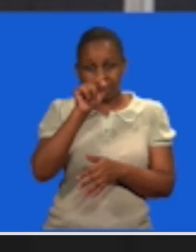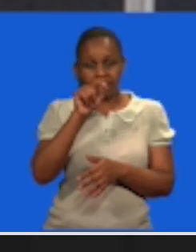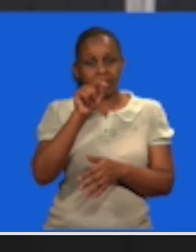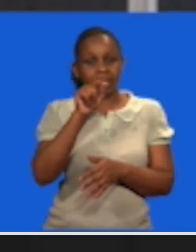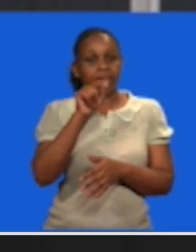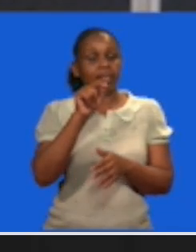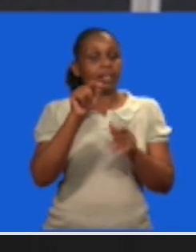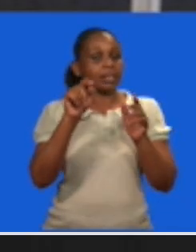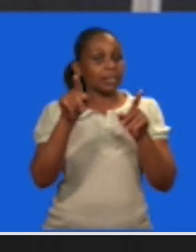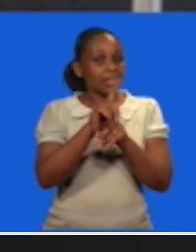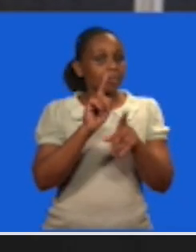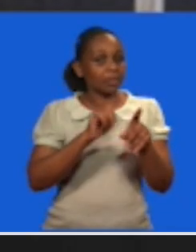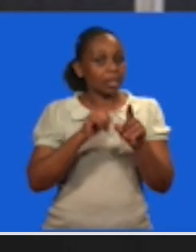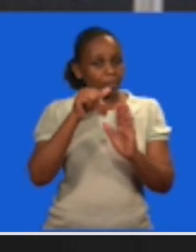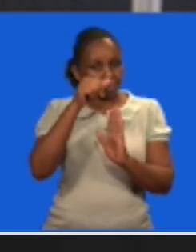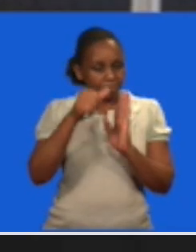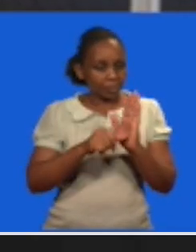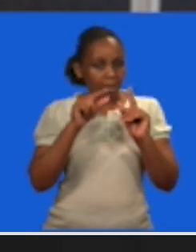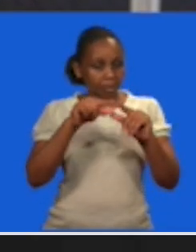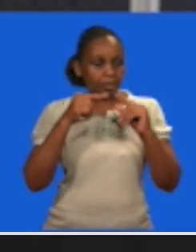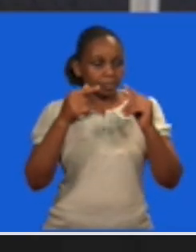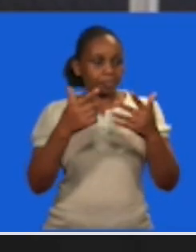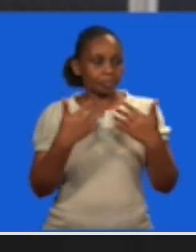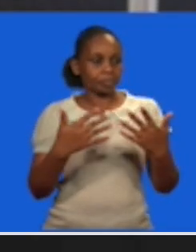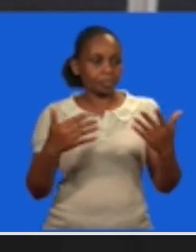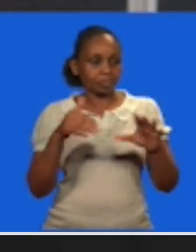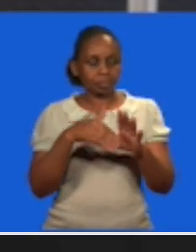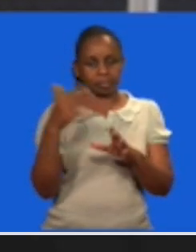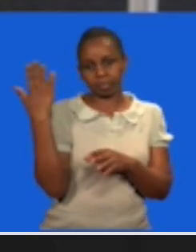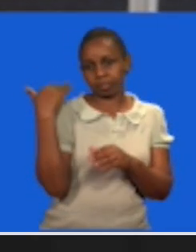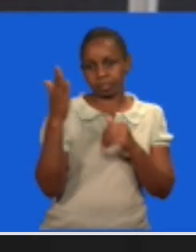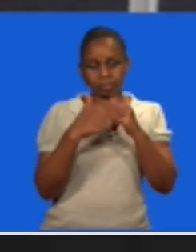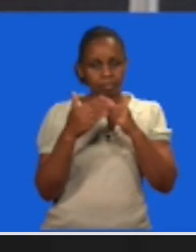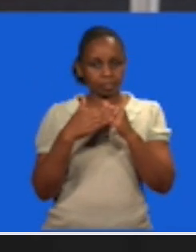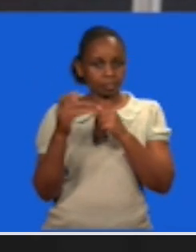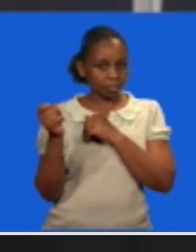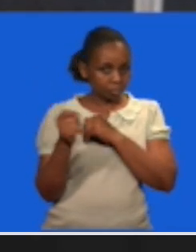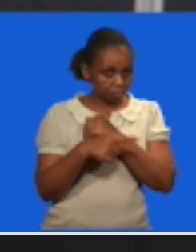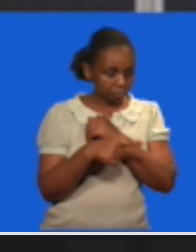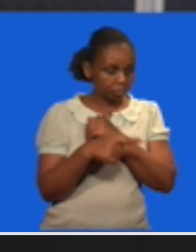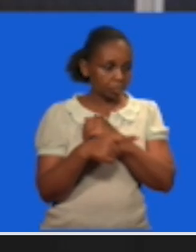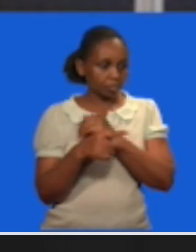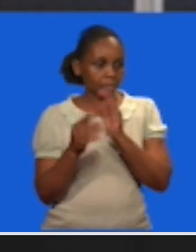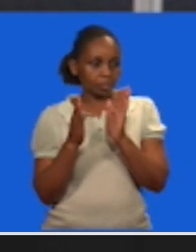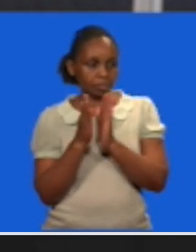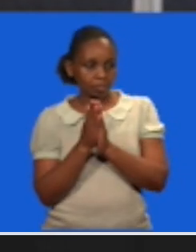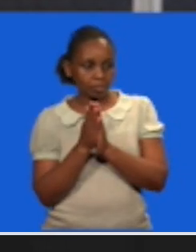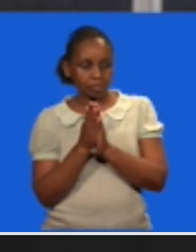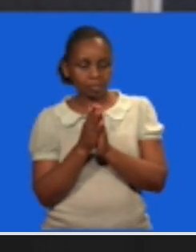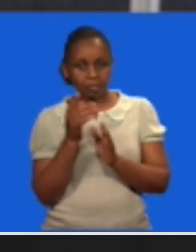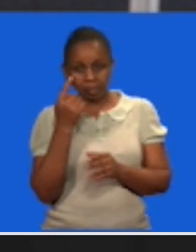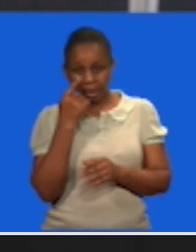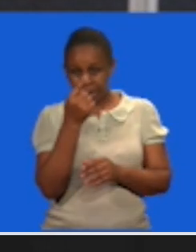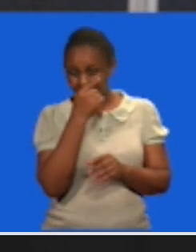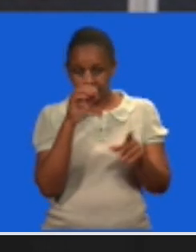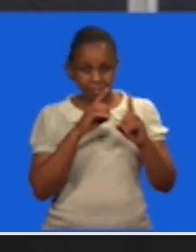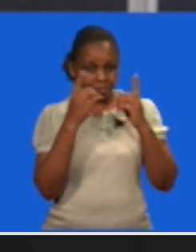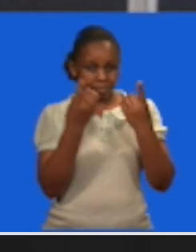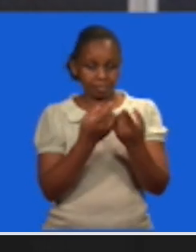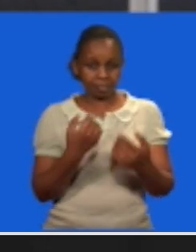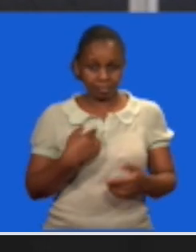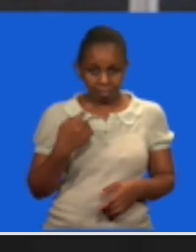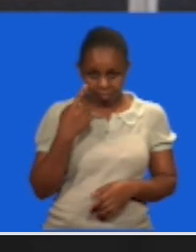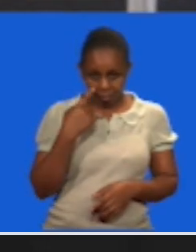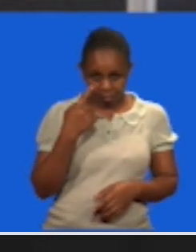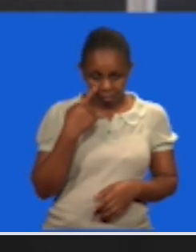unit, the theater for the eye unit is such a great thing. In the last 9 months, in